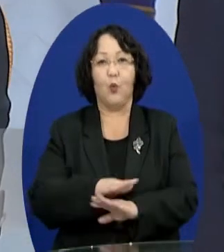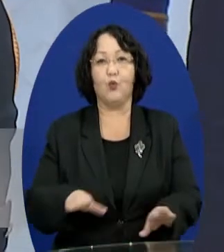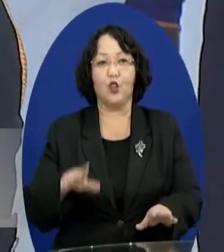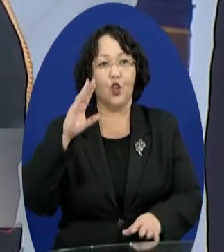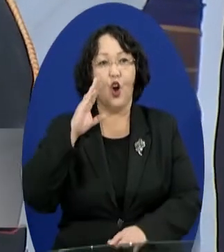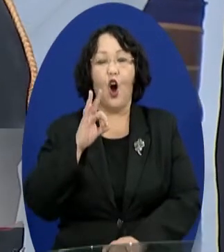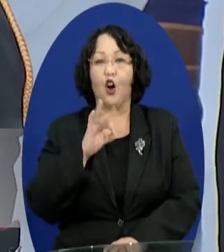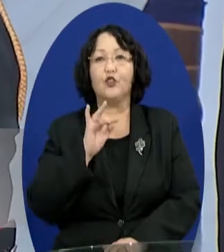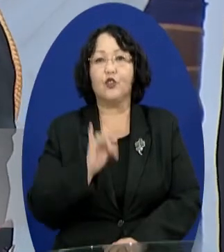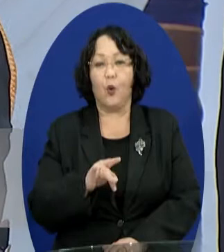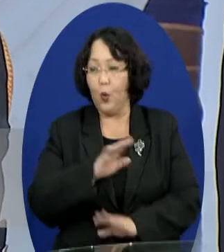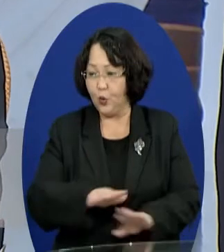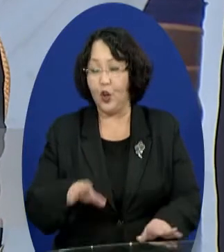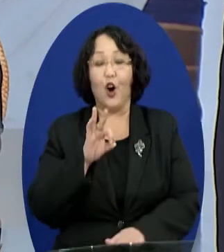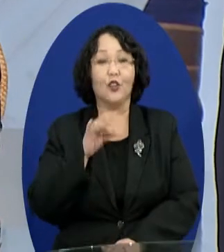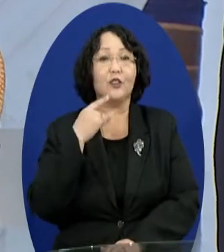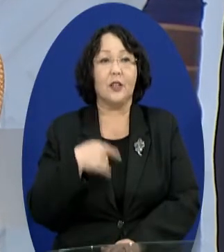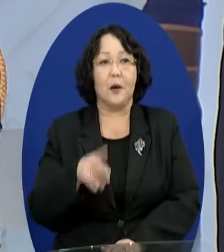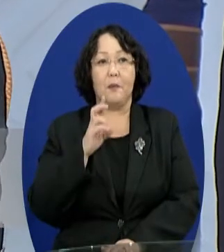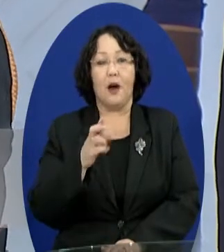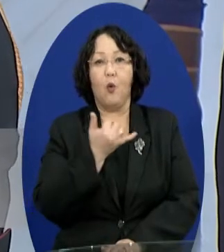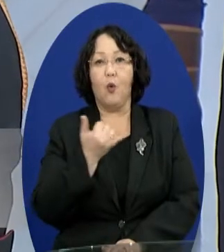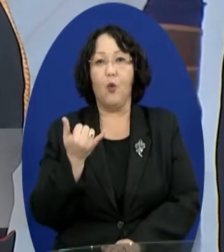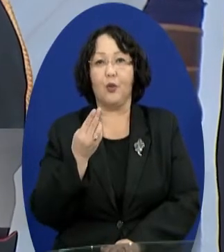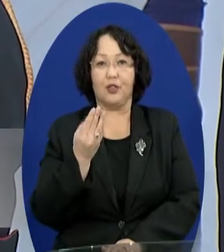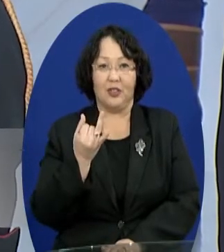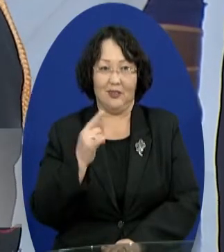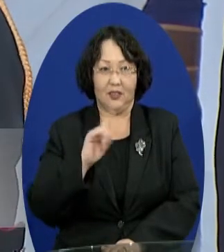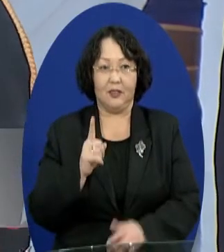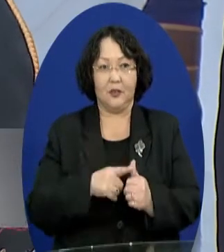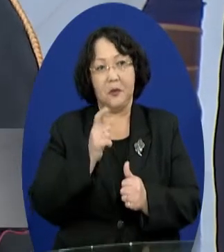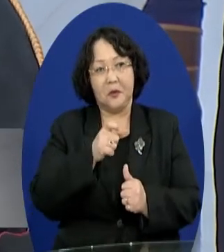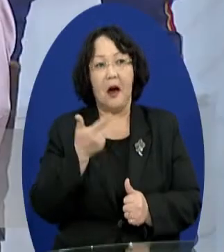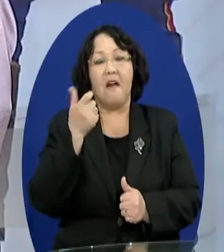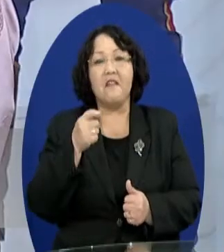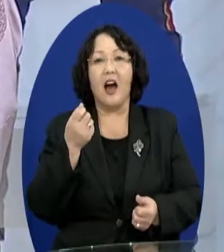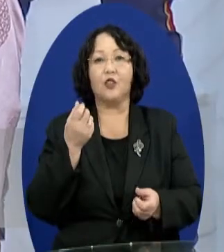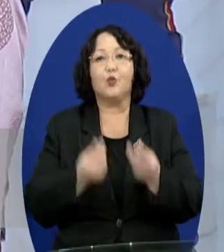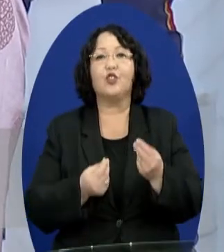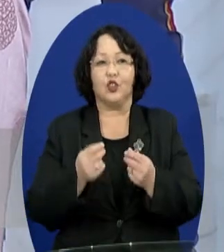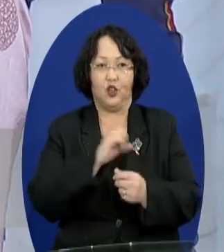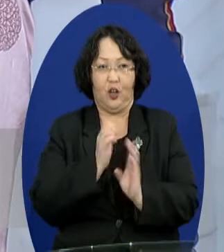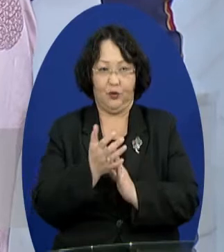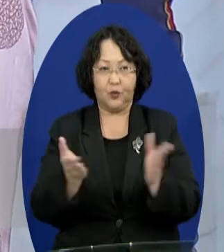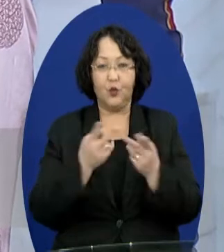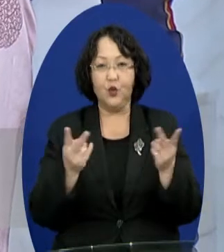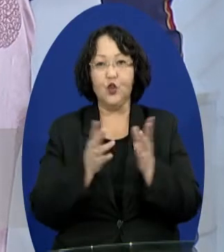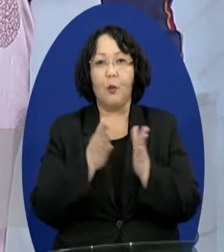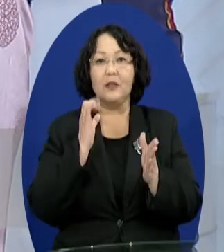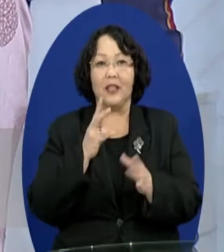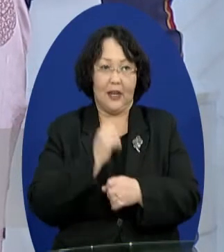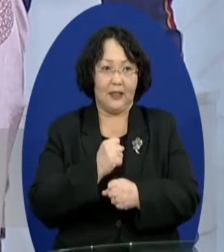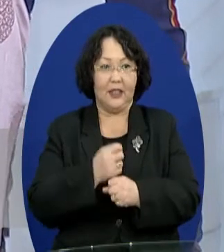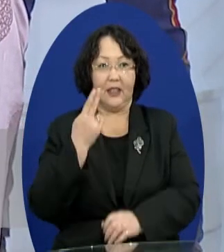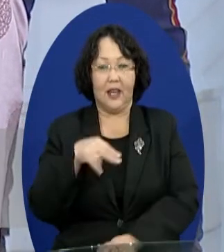багш Баяндалаа Уушинз нарыг Монгол улсын гавьяач жүжигчин цолоор шагналаа. За мөн үндэсний намын сангийн ажилтан